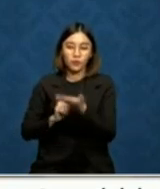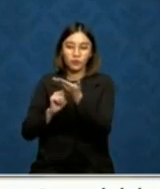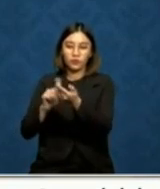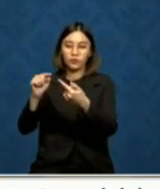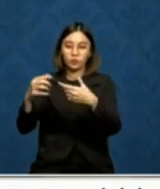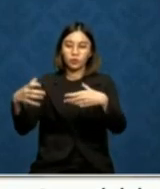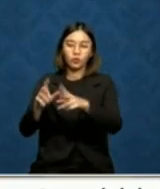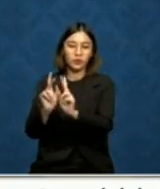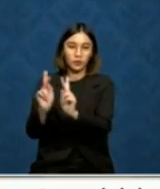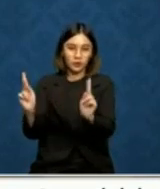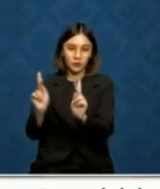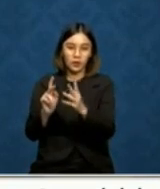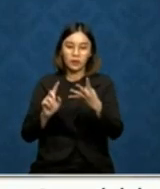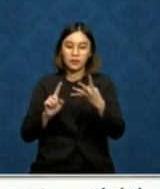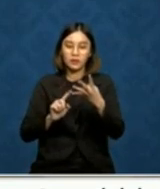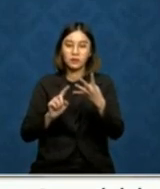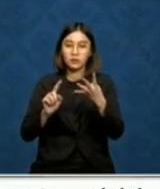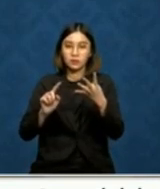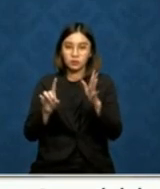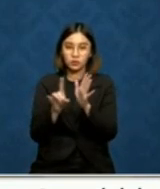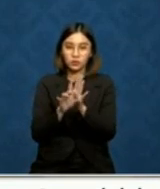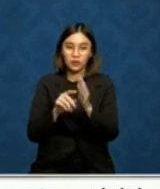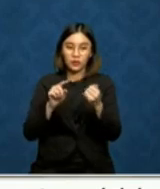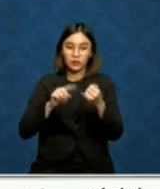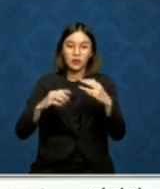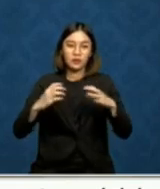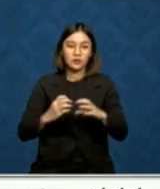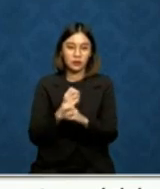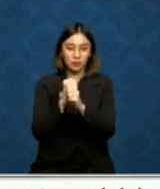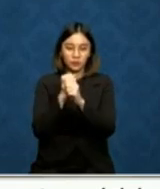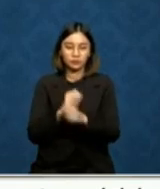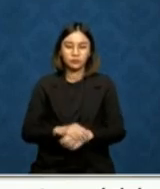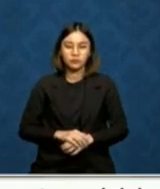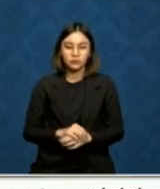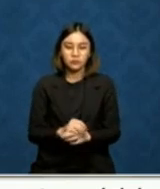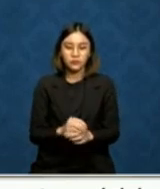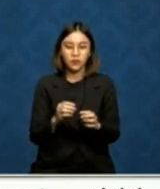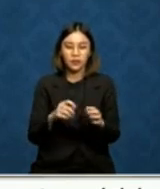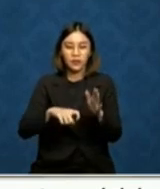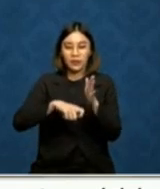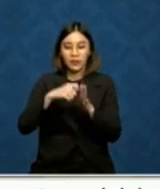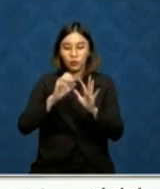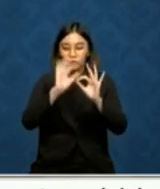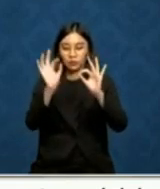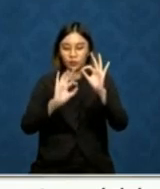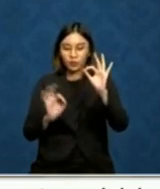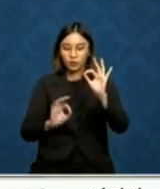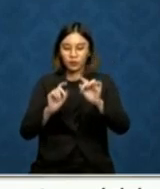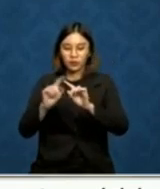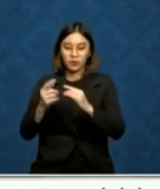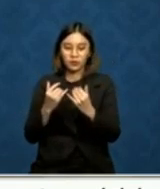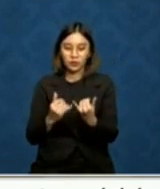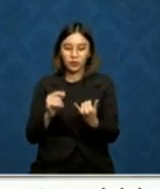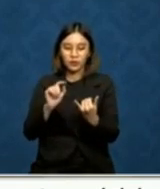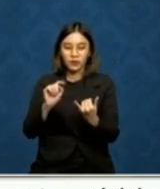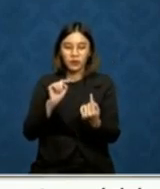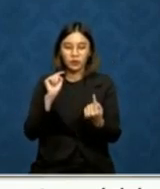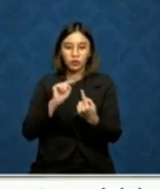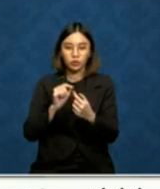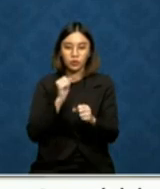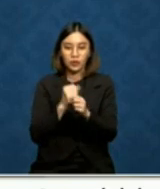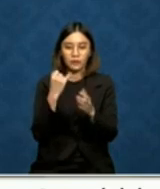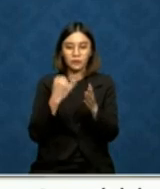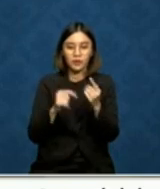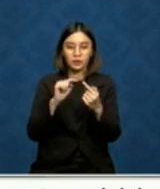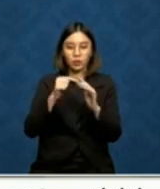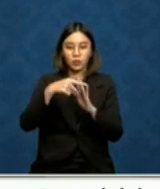รรมการและสุดท้ายเป็นข้อสรุปในส่วนหลักการและเหตุผลปัจจุบันการกระทำความผิ